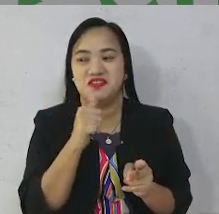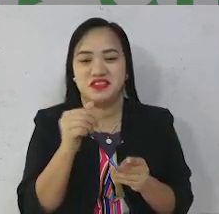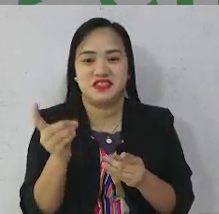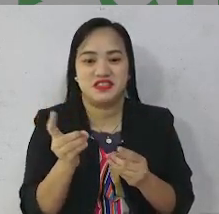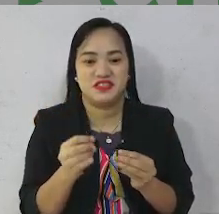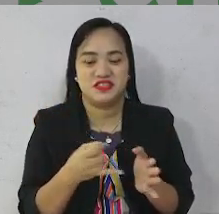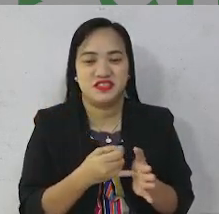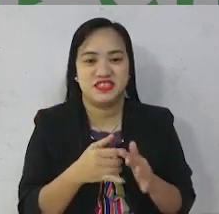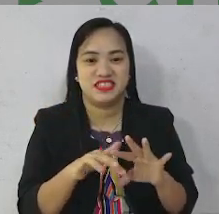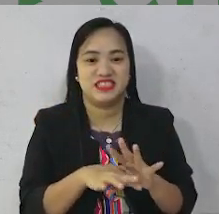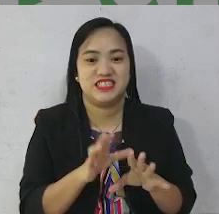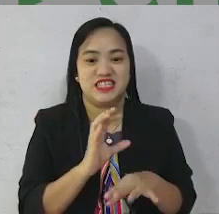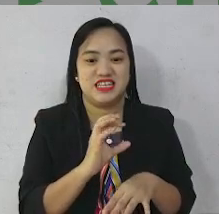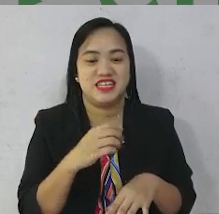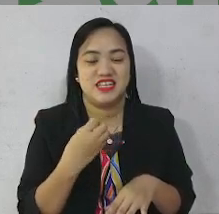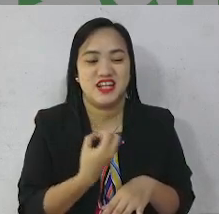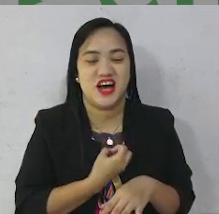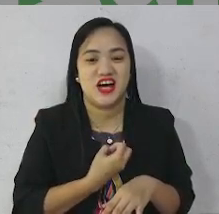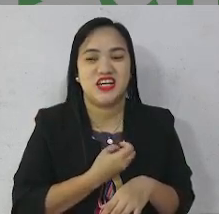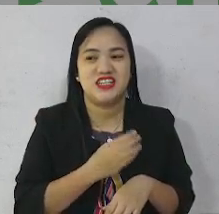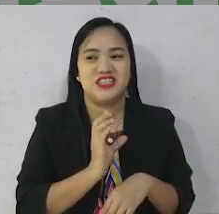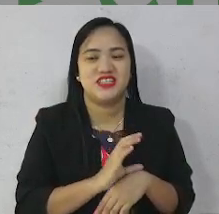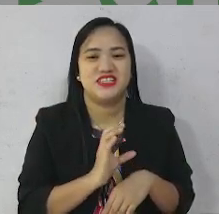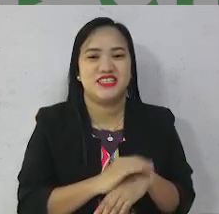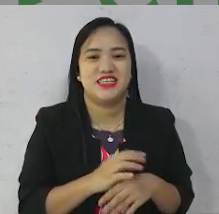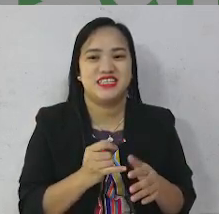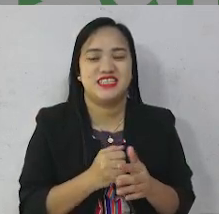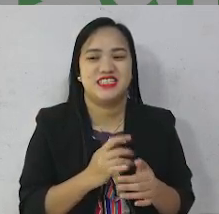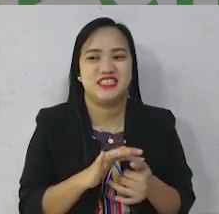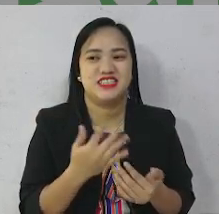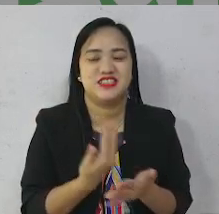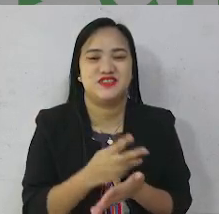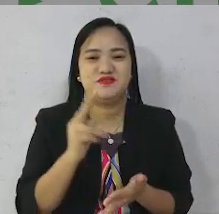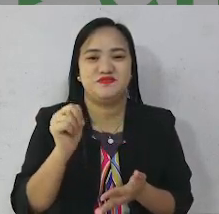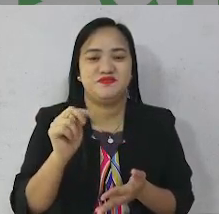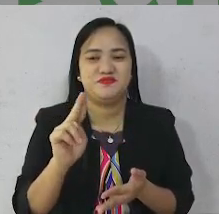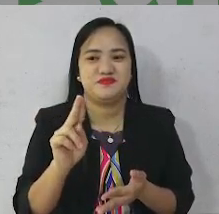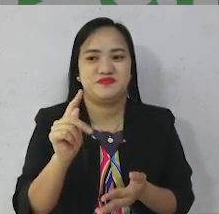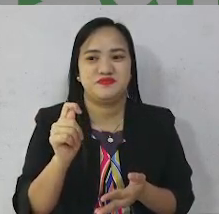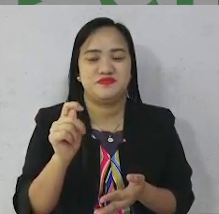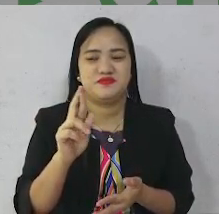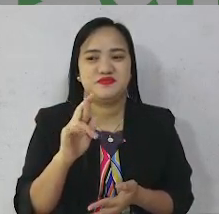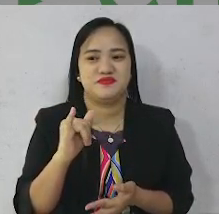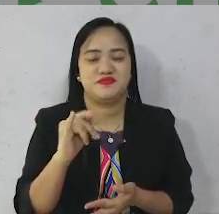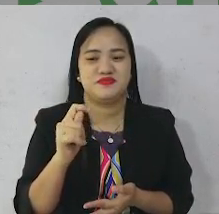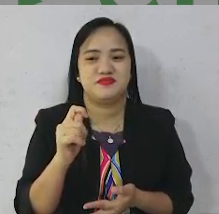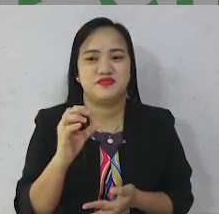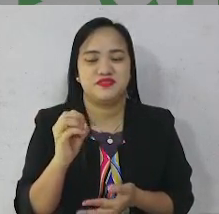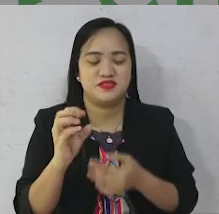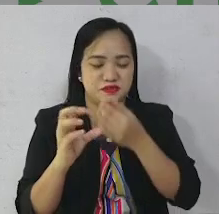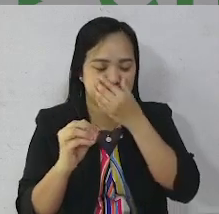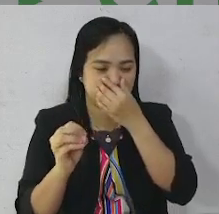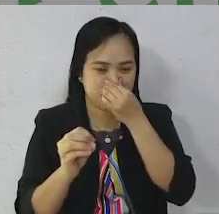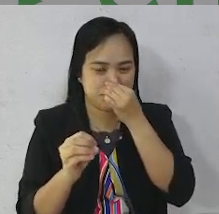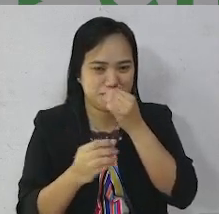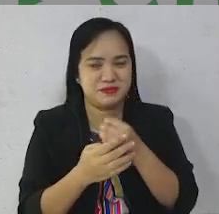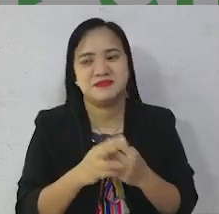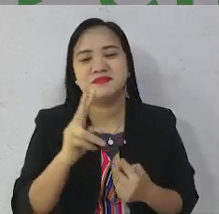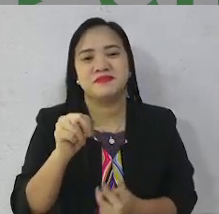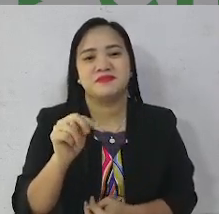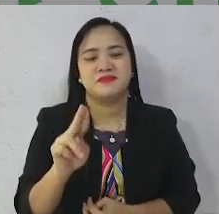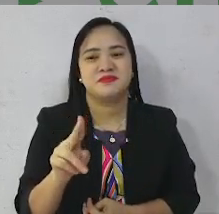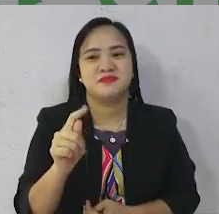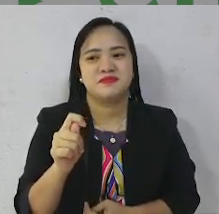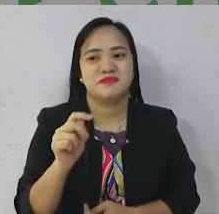simbahan na ay nutrition nutritious naman yan collagen kinakailangan ng collagen ng mga ano eh